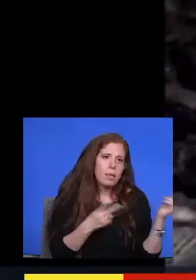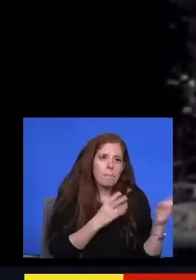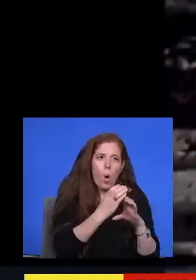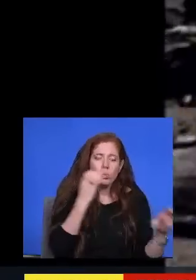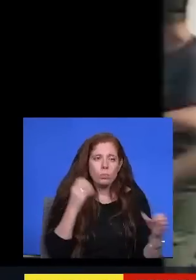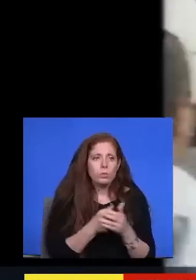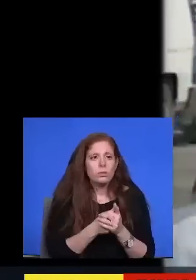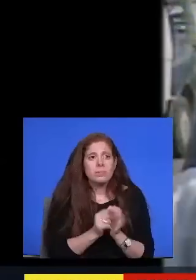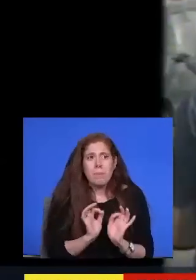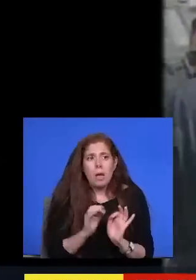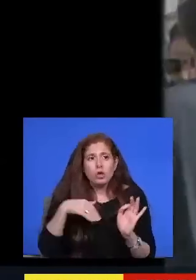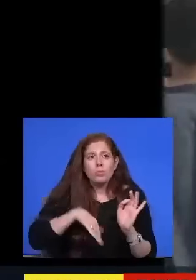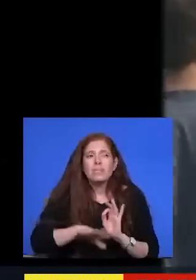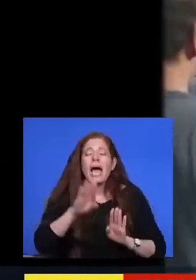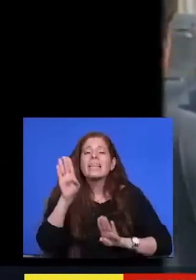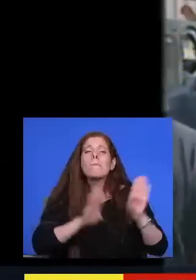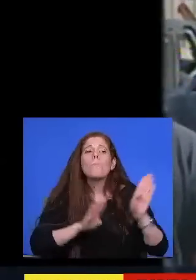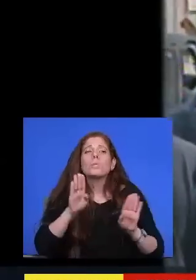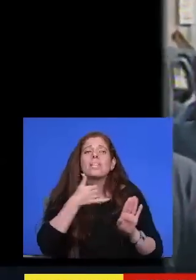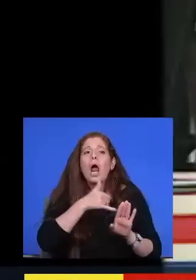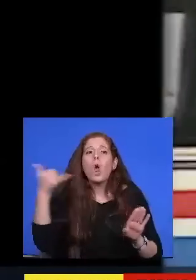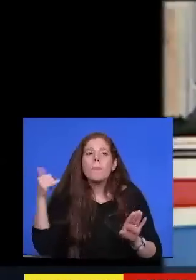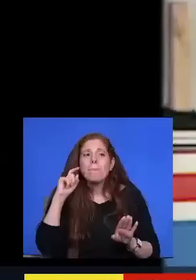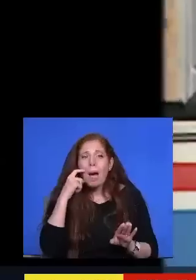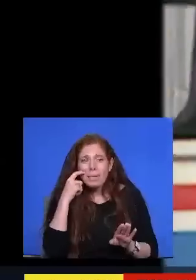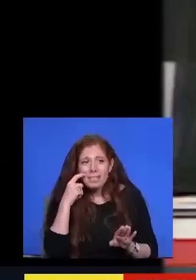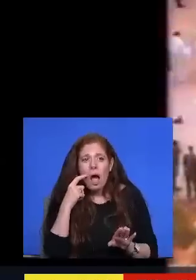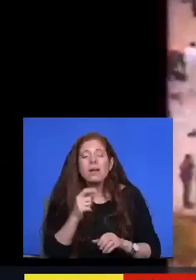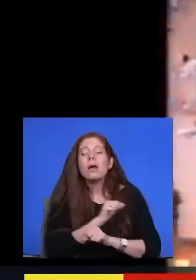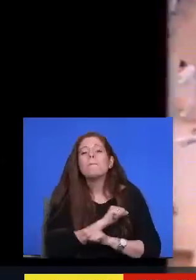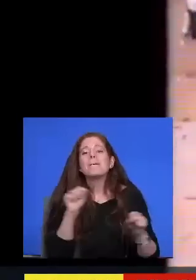ממש תחת לברוצת היהלומים ברמת גן, אירע פיצוץ.